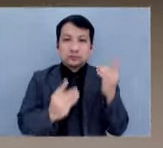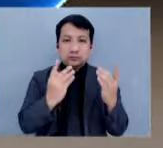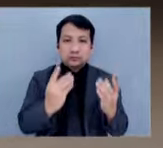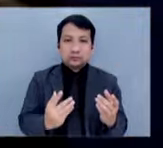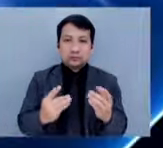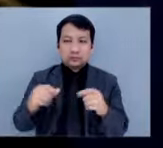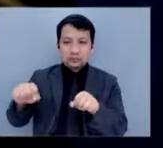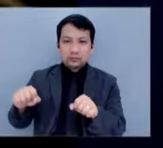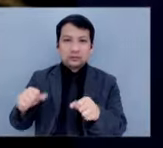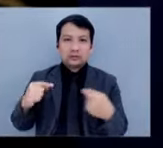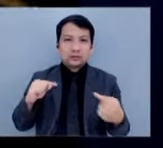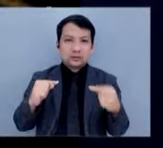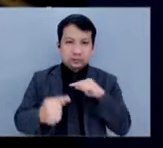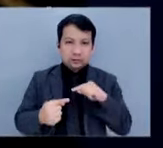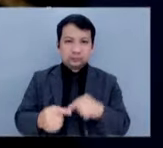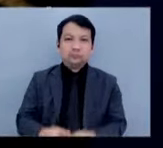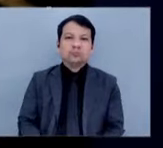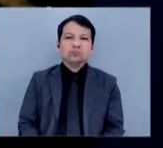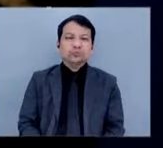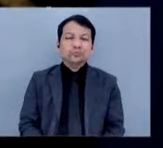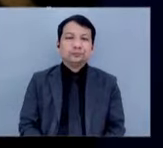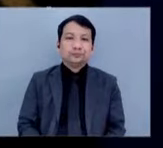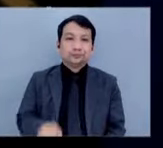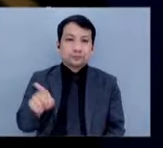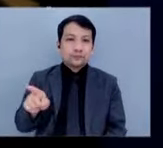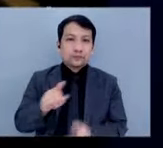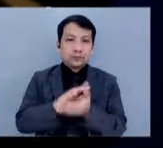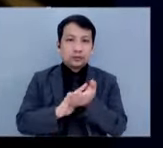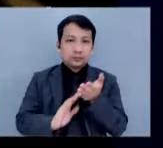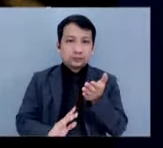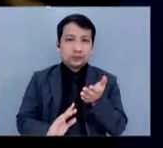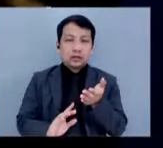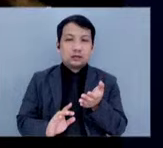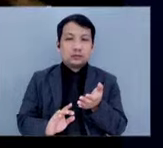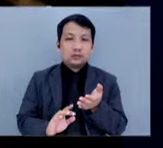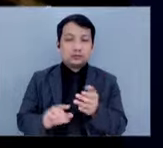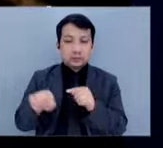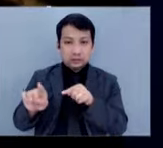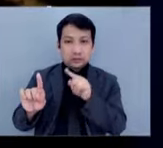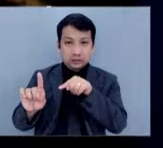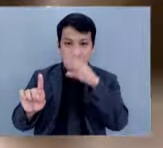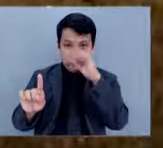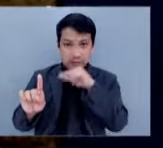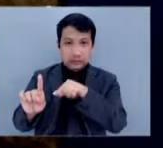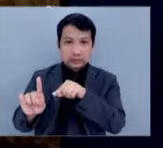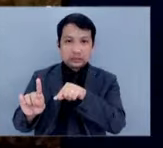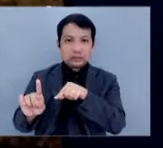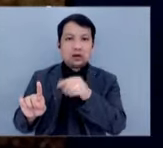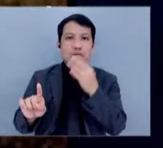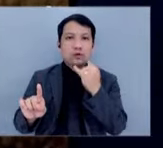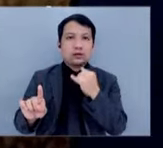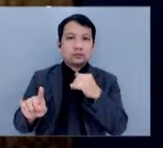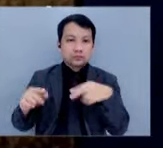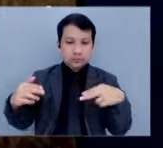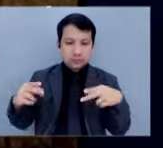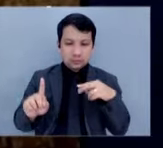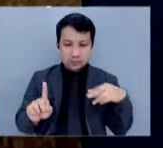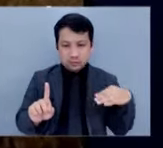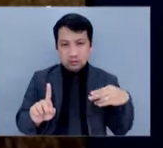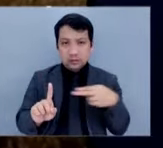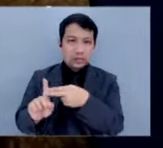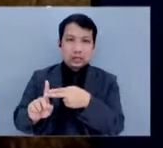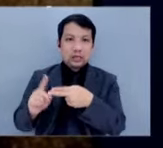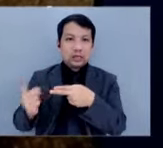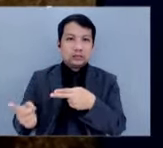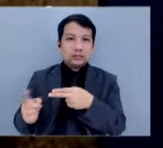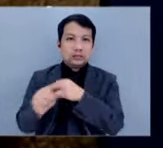tricycle. Tuguan at bulagta sa kalsada ang lalaking ito matapos masagasaan ng motorsiklo sa Calawag, Quezon